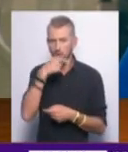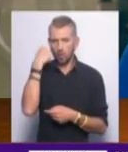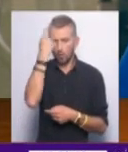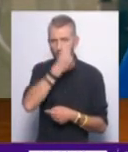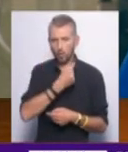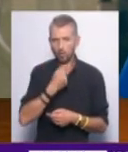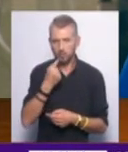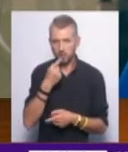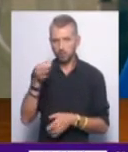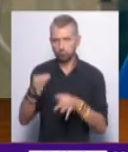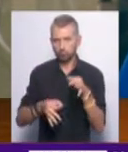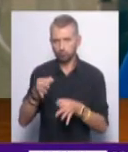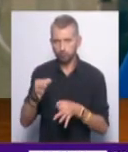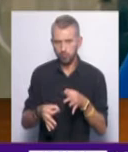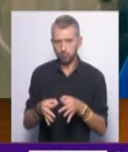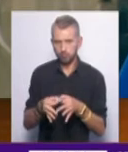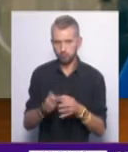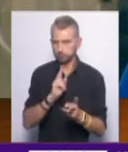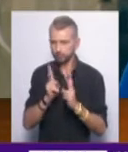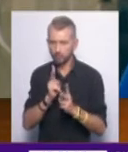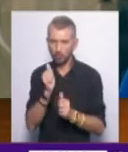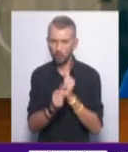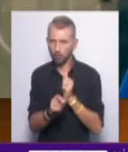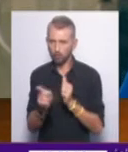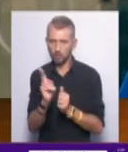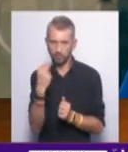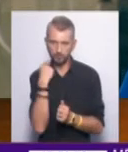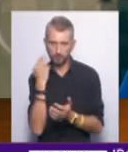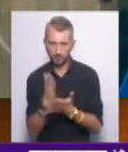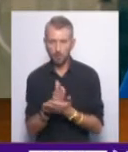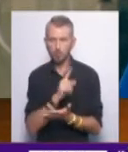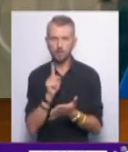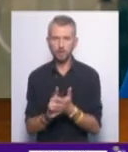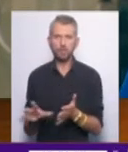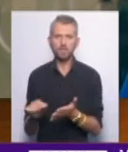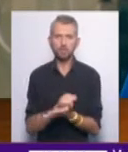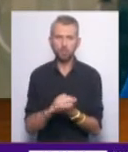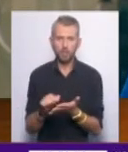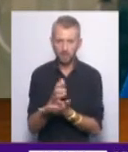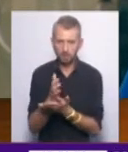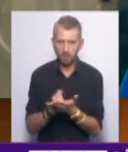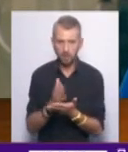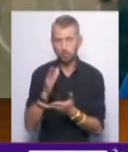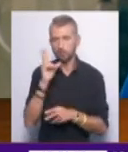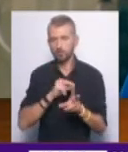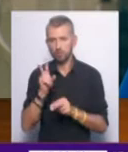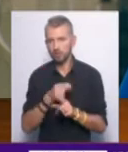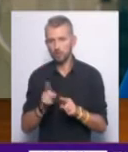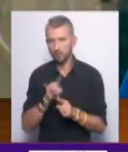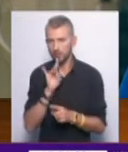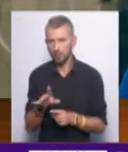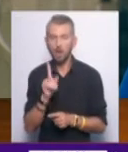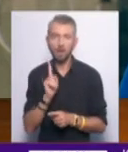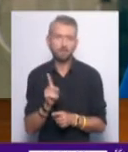особисті судові запити до кожного з боржників, тому обов'язково всі документи зберігайте. Будемо сподіватися, що до цього справа не дійде, але